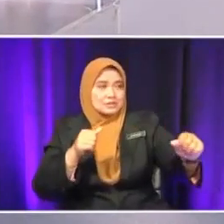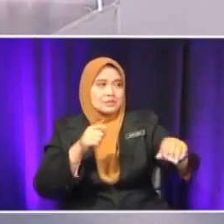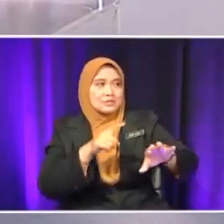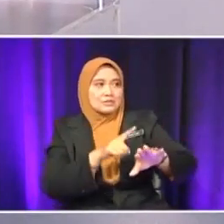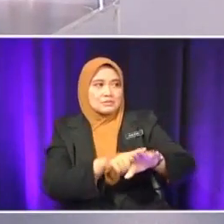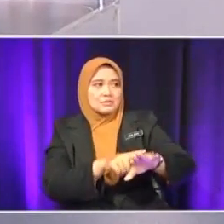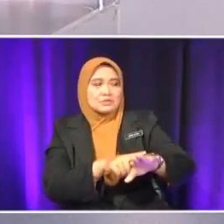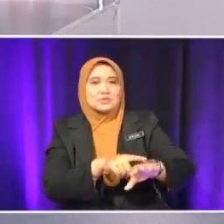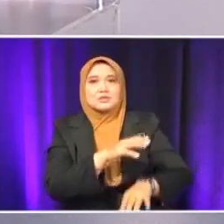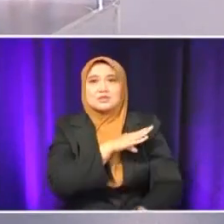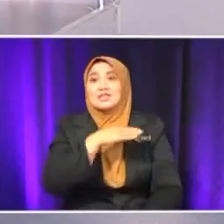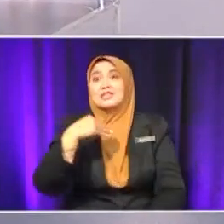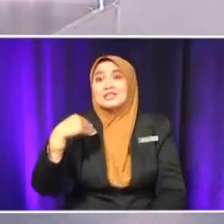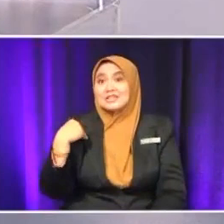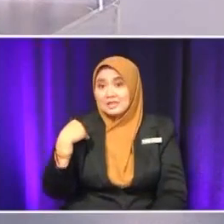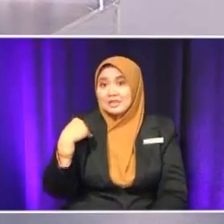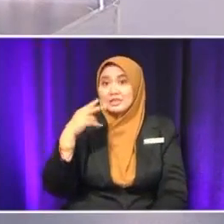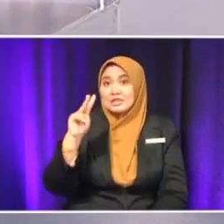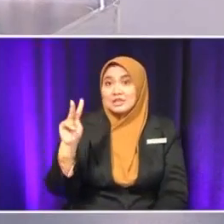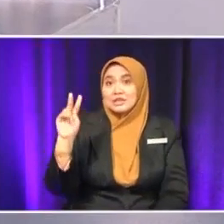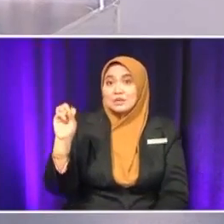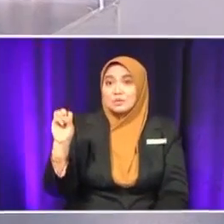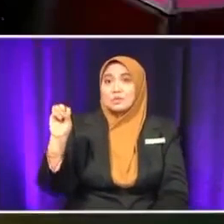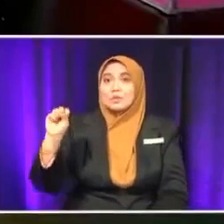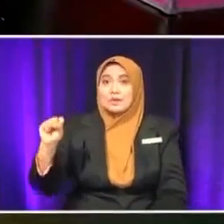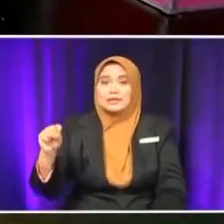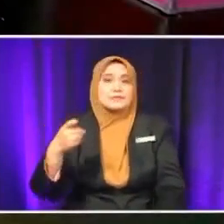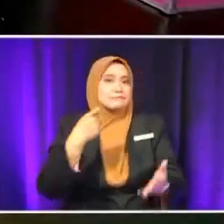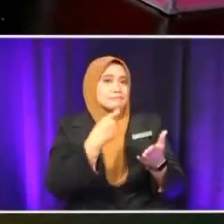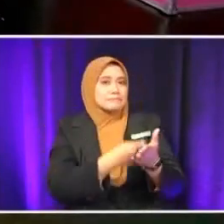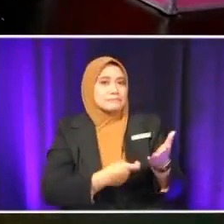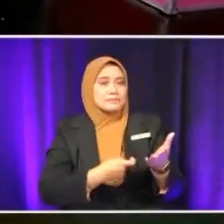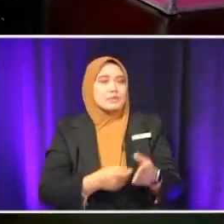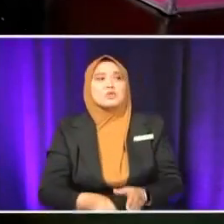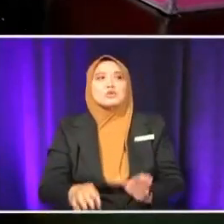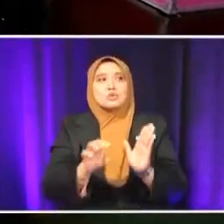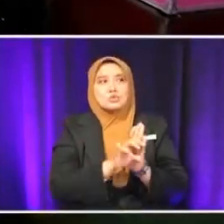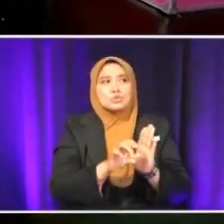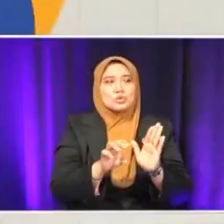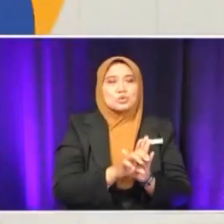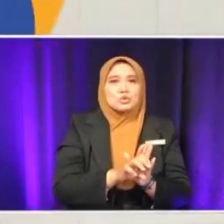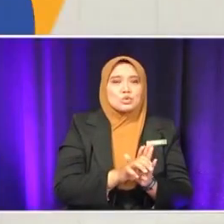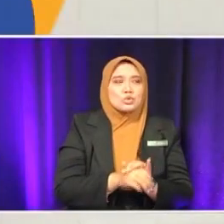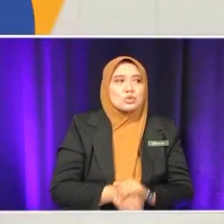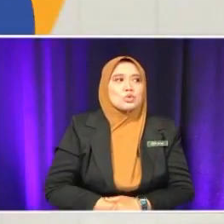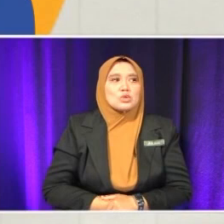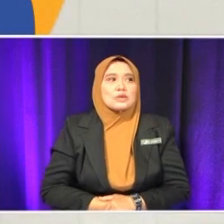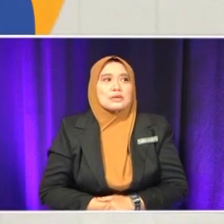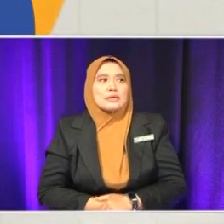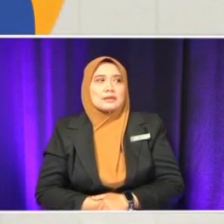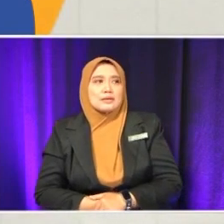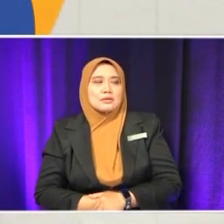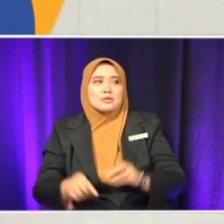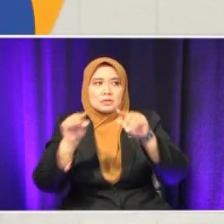mungkin boleh tambah sini, kos. Kos. Graf tak berpemberat adalah seperti hierarki jawatan, peta alih,